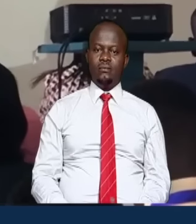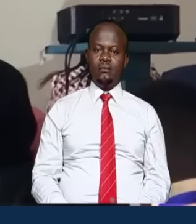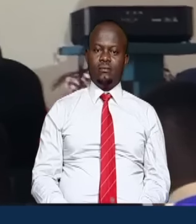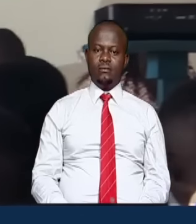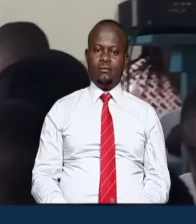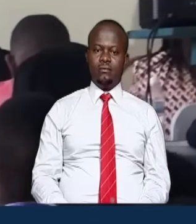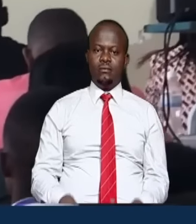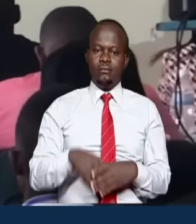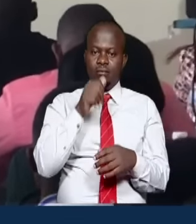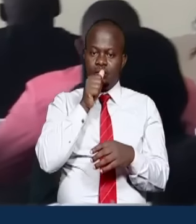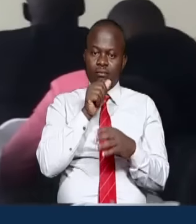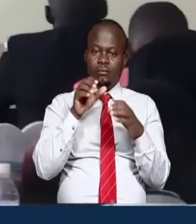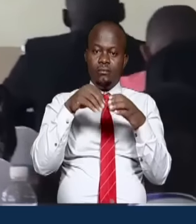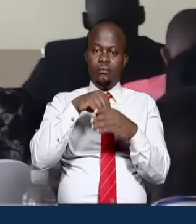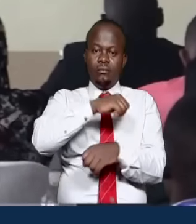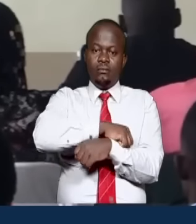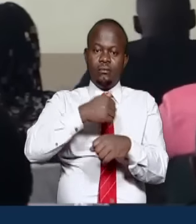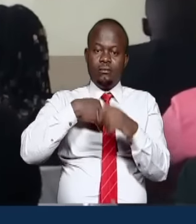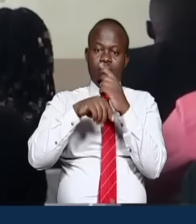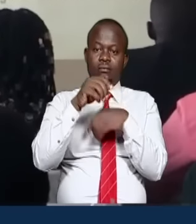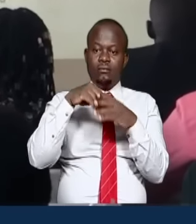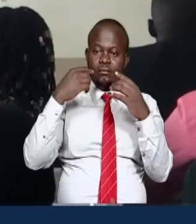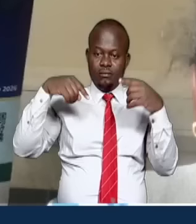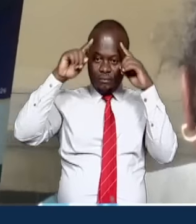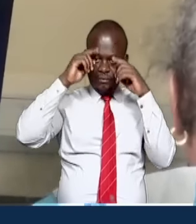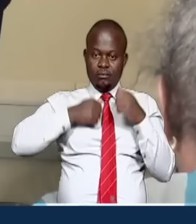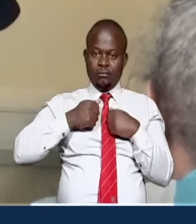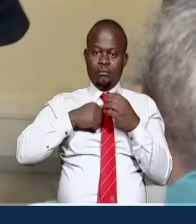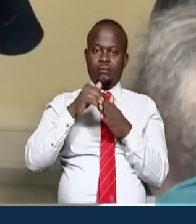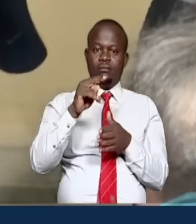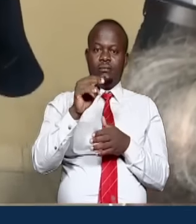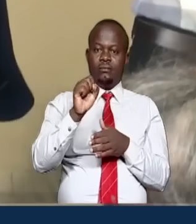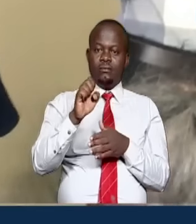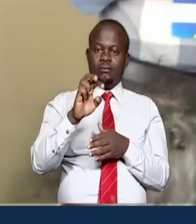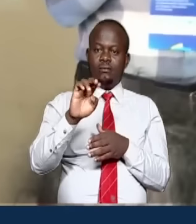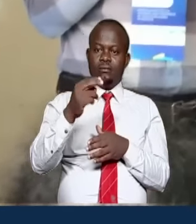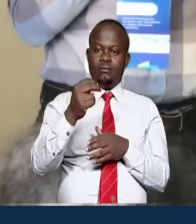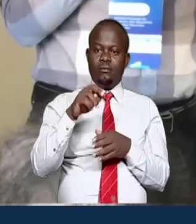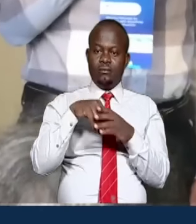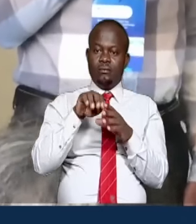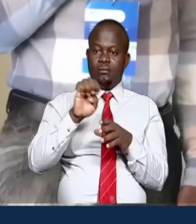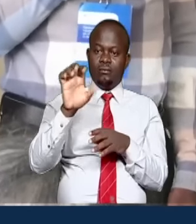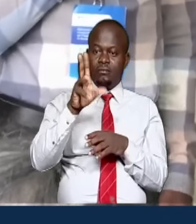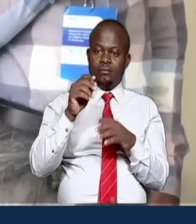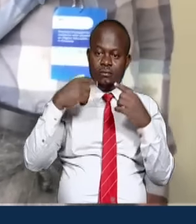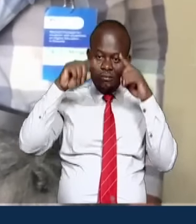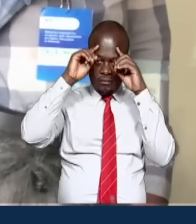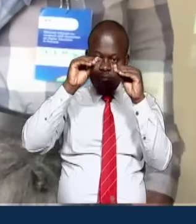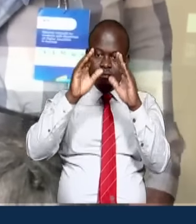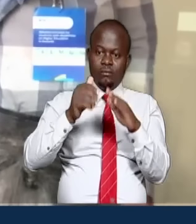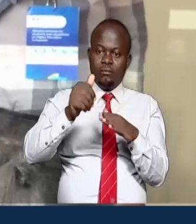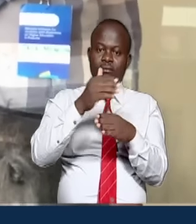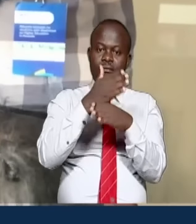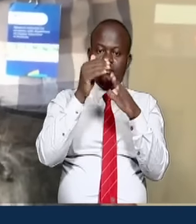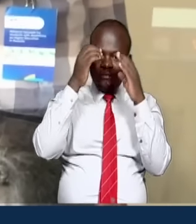Ni mu mwiherero wahuje abanyeshuri bafite ubumuga bo muri Kaminuza y'u Rwanda Ines Ruhengeri na East African University Rwanda abarimu babo